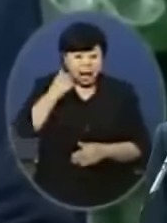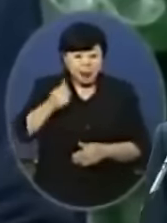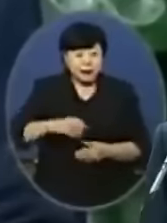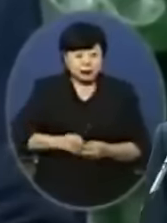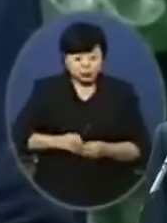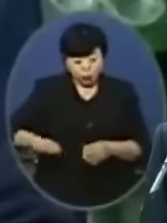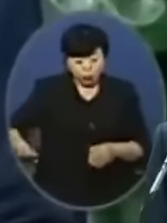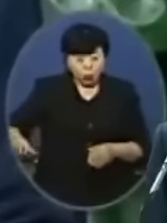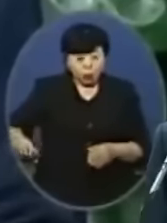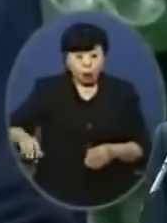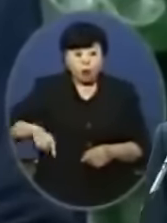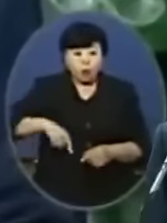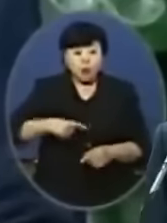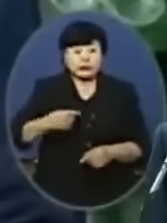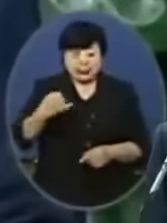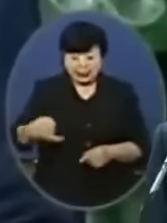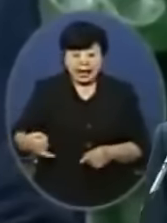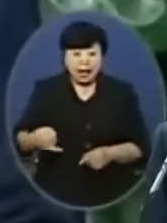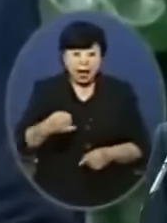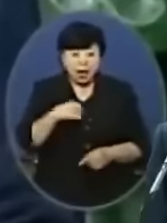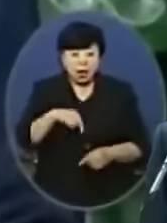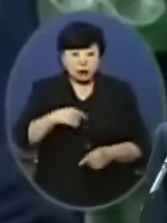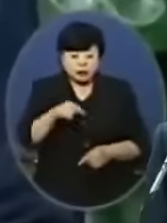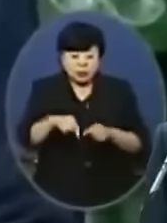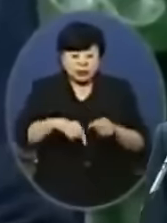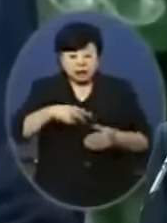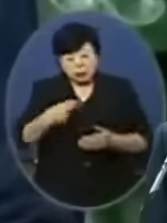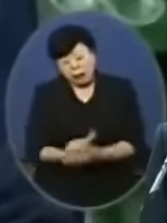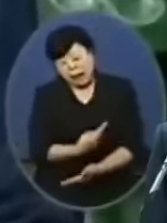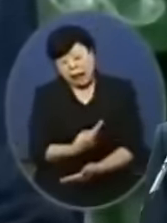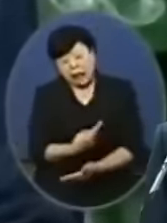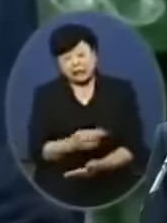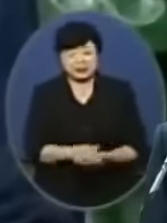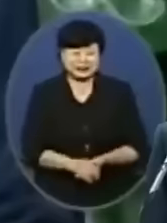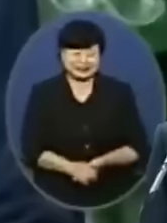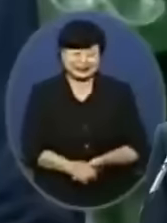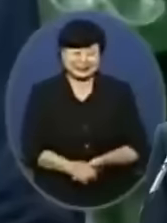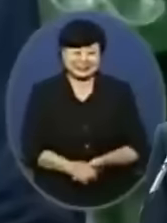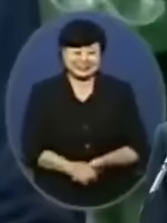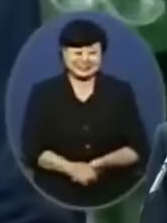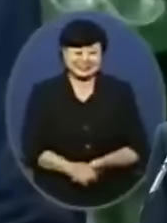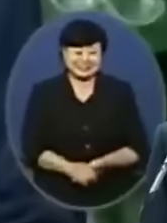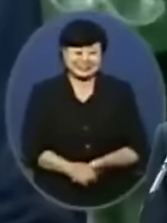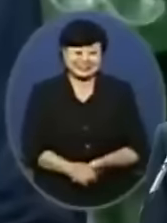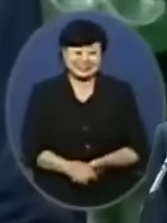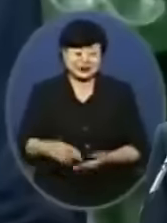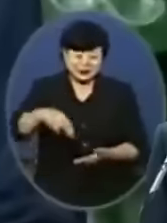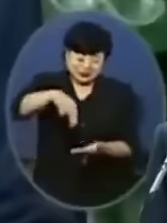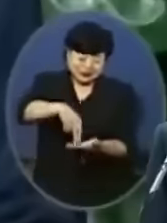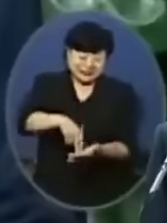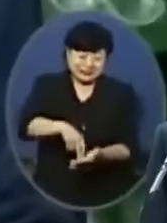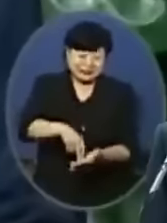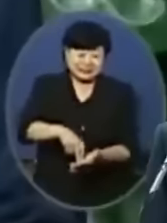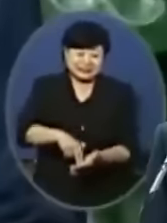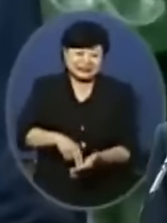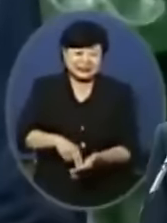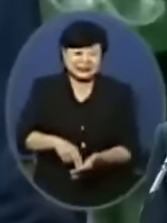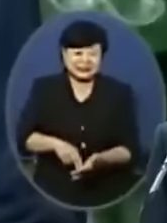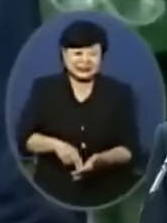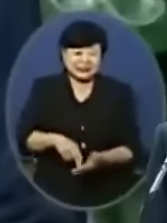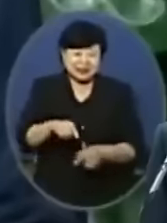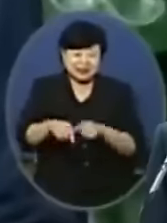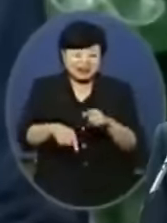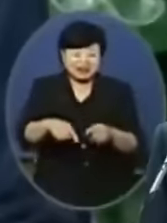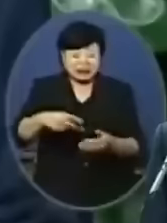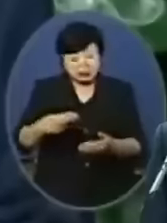손을 놔버리니까 얼마 안 가다 와당탕 넘어집니다. 또 일어나서 또 걷다가 또